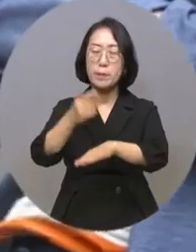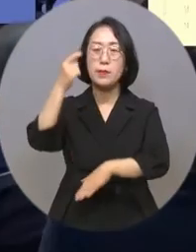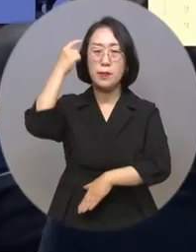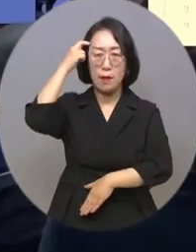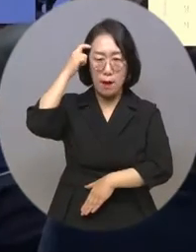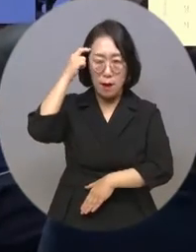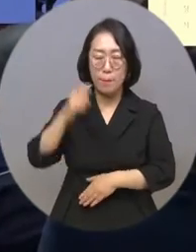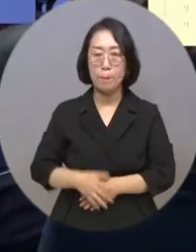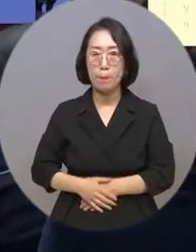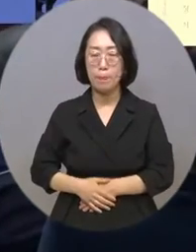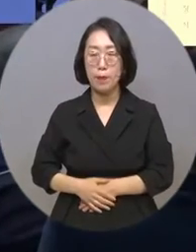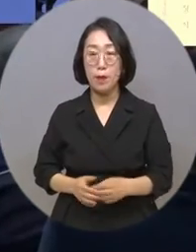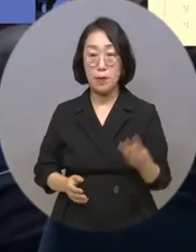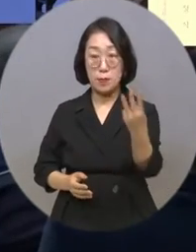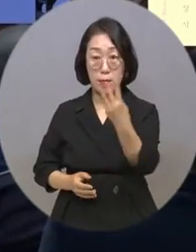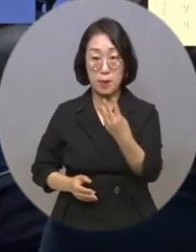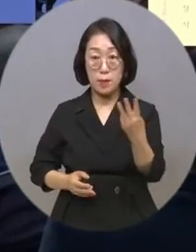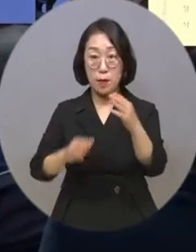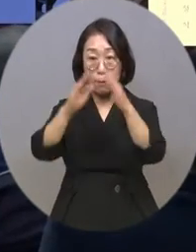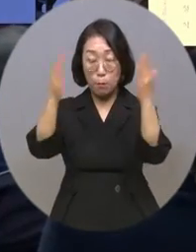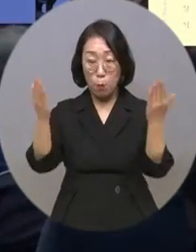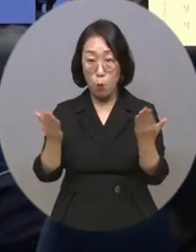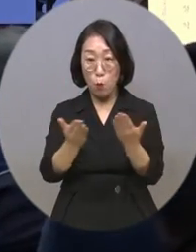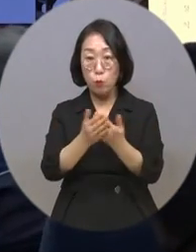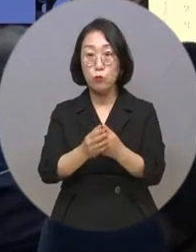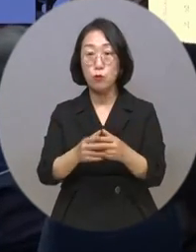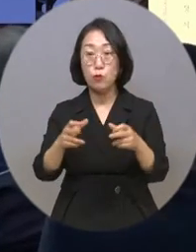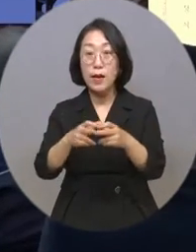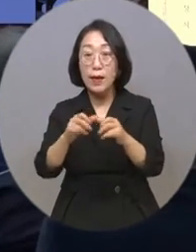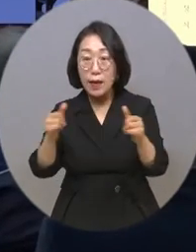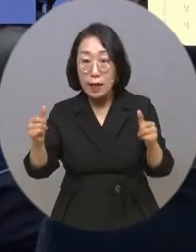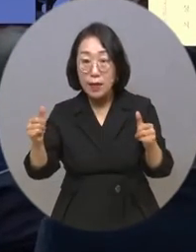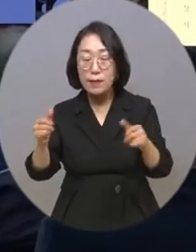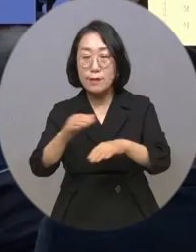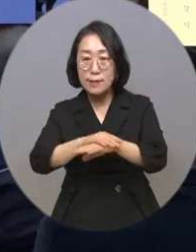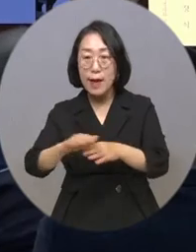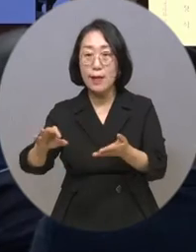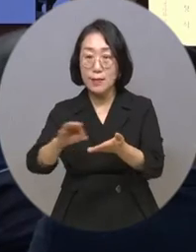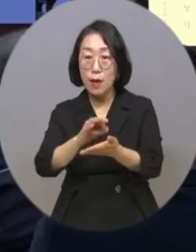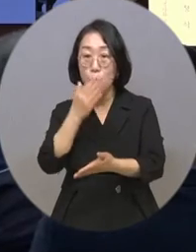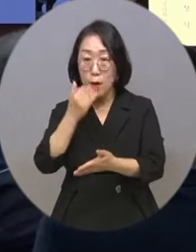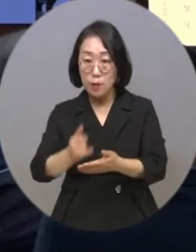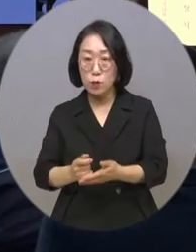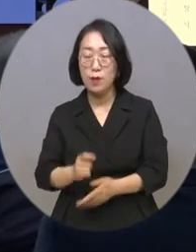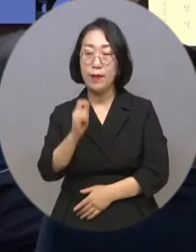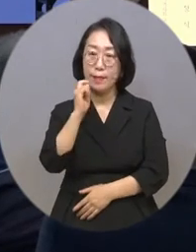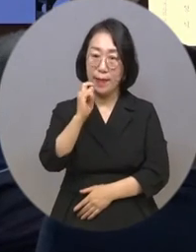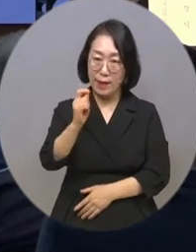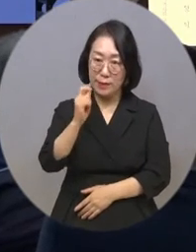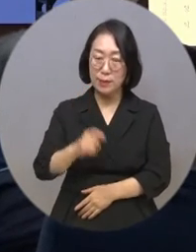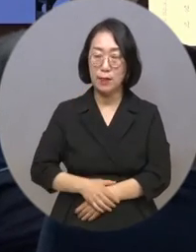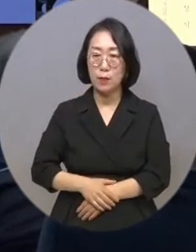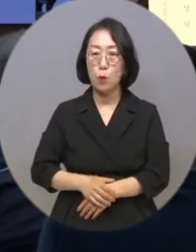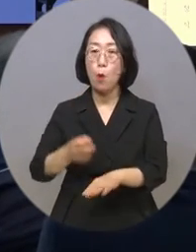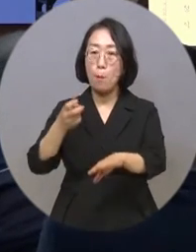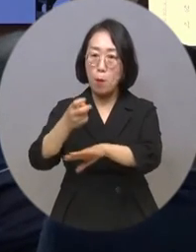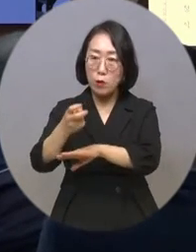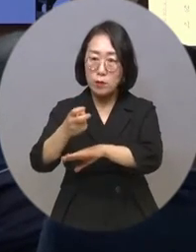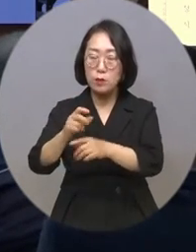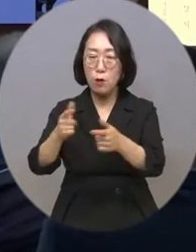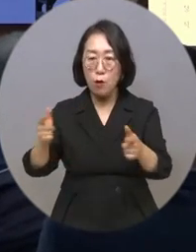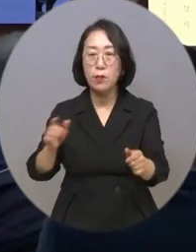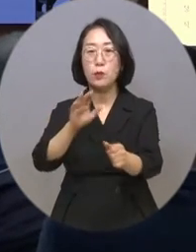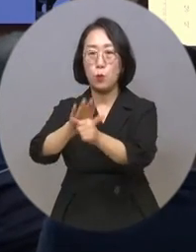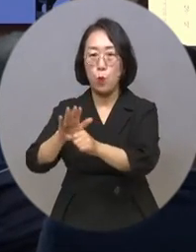고맙겠습니다. 세 후보 모두 장애인이 이용하기 편리한 교통수단, 택시, 저상버스 등의